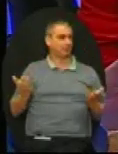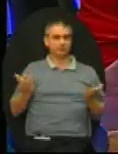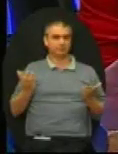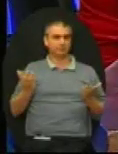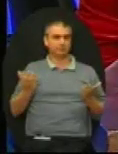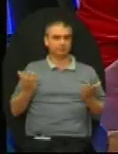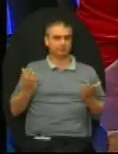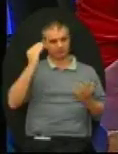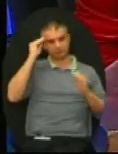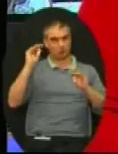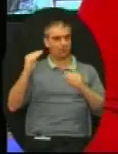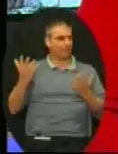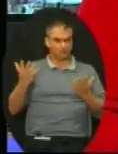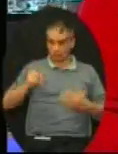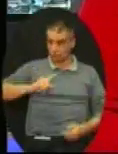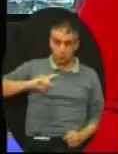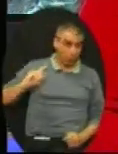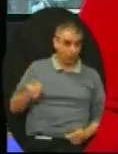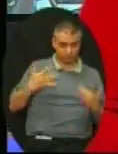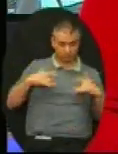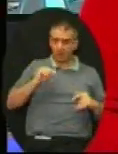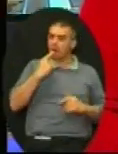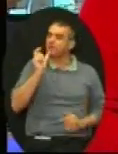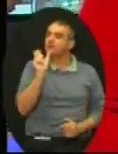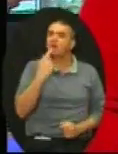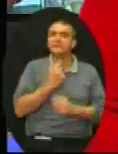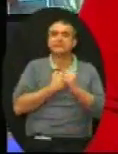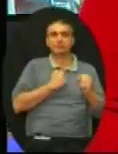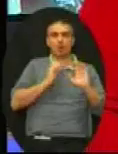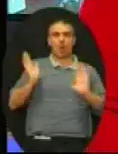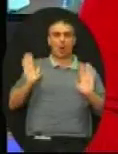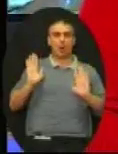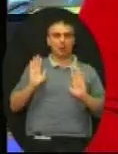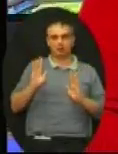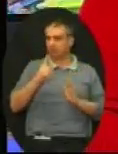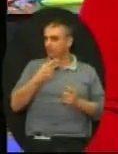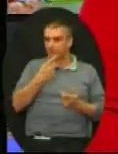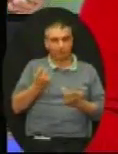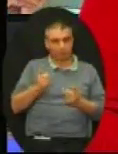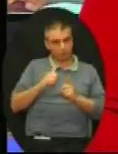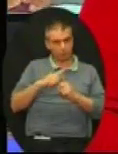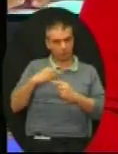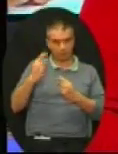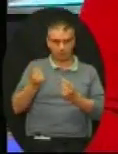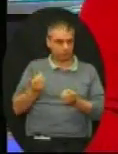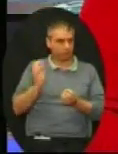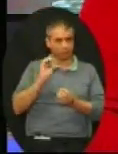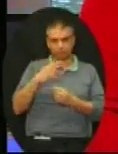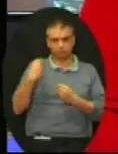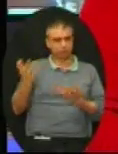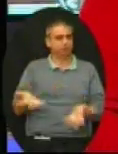העבודה, זכרו לברכה, כולכם ברחתם מהביטוי שמאל. אז אתם בעצם נותנים קיסם למדורת